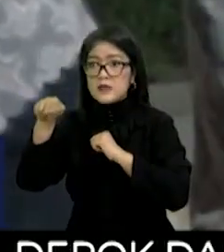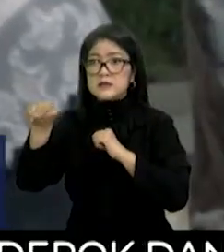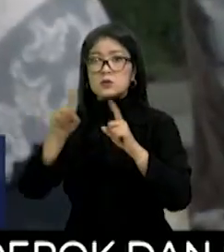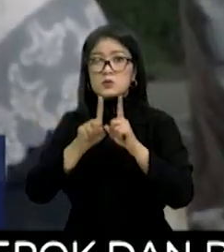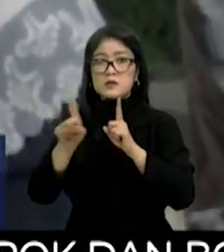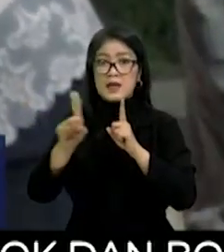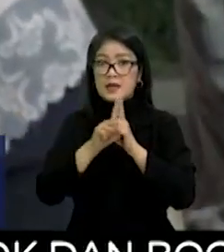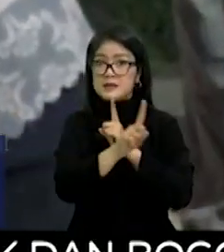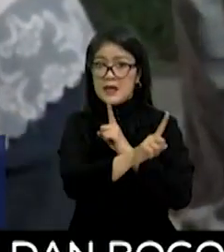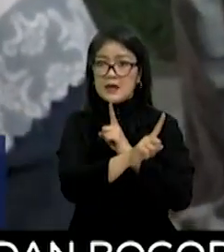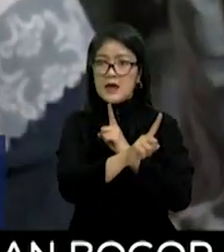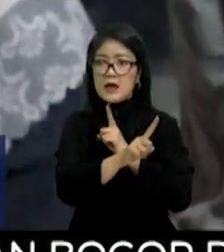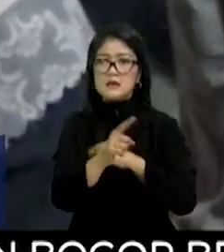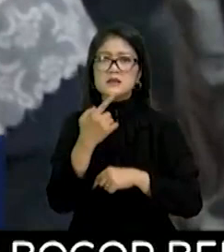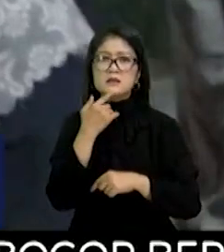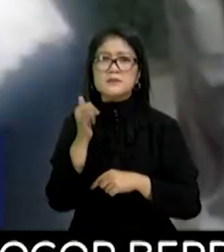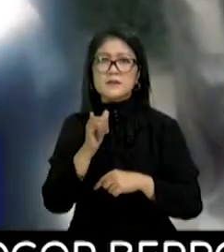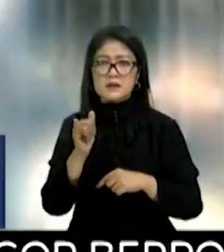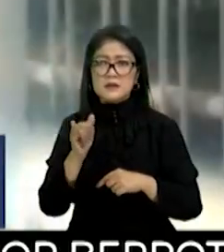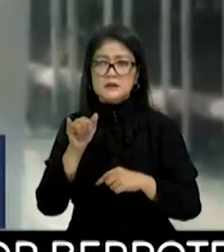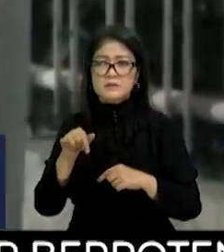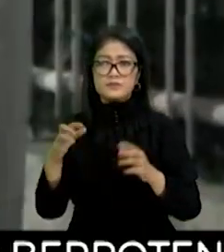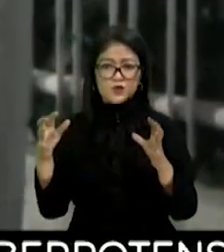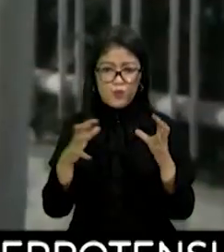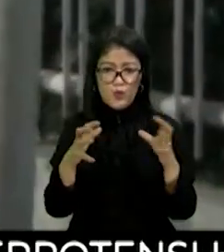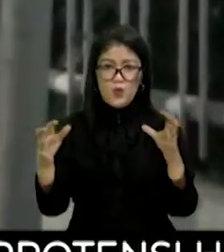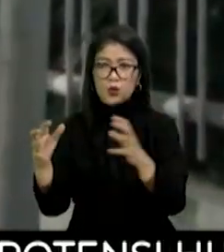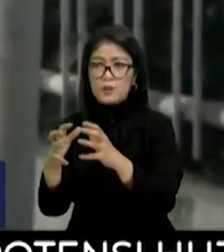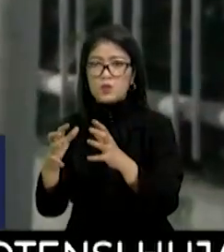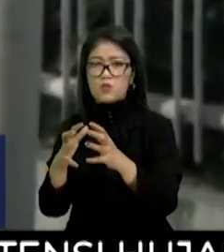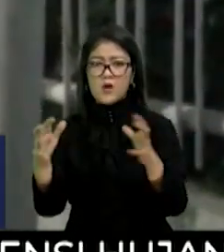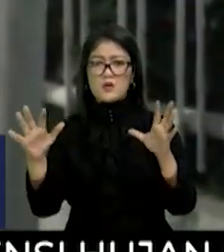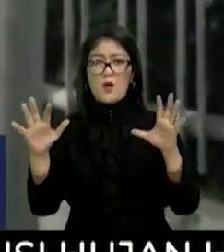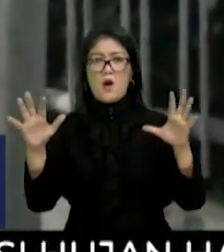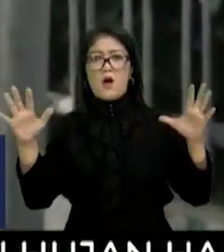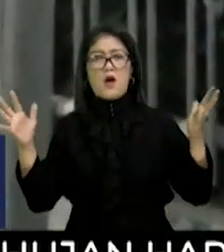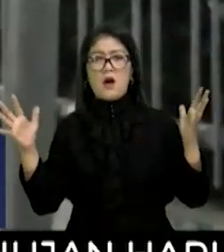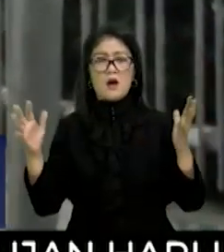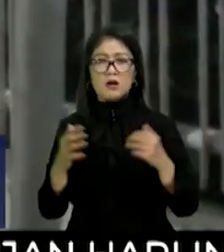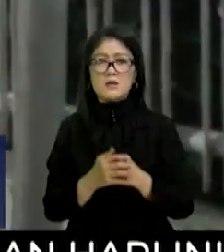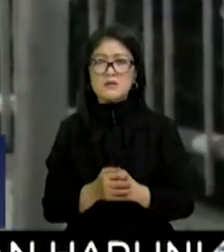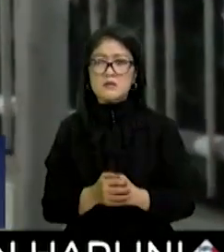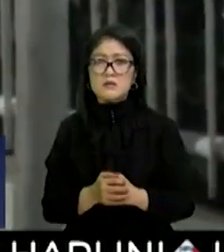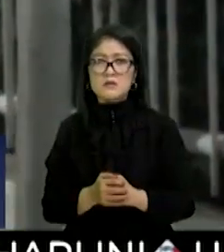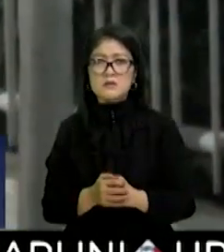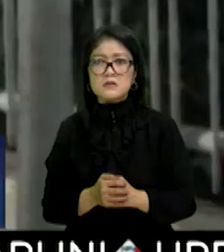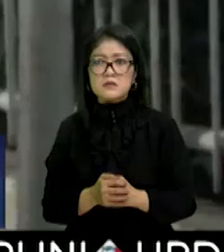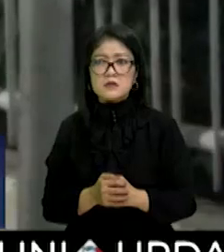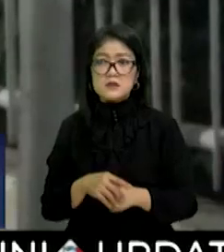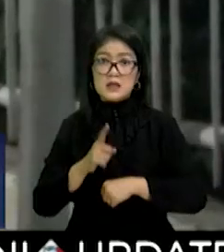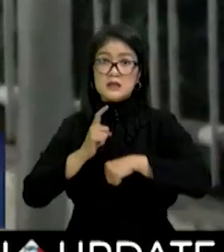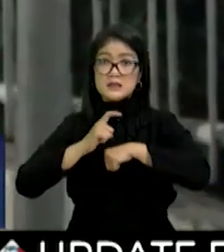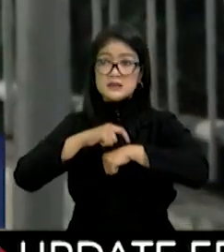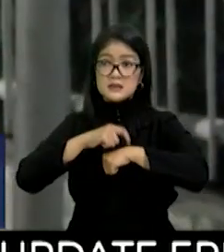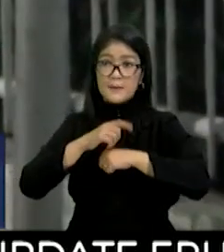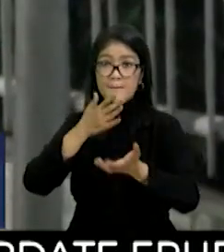karena ini kelihatan terlalu berkerumun juga malam ini Ayo kita ambil dari sisi jam sebenarnya sudah kita batas Iya spray